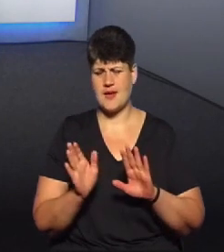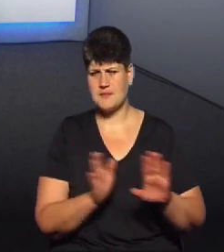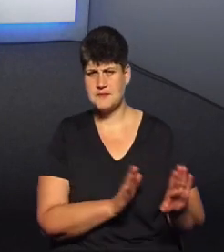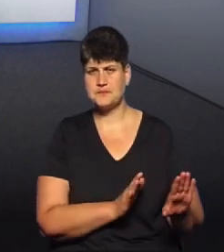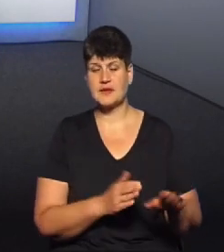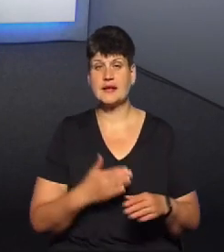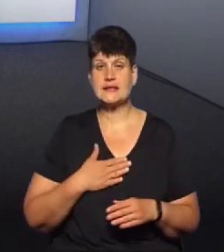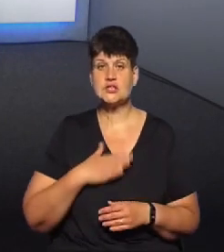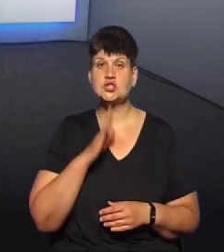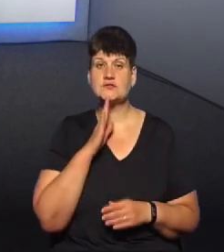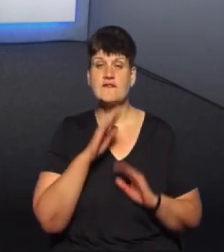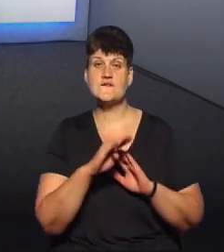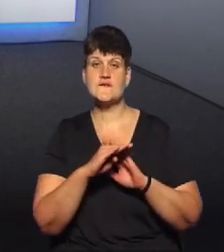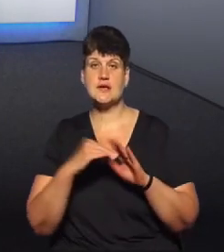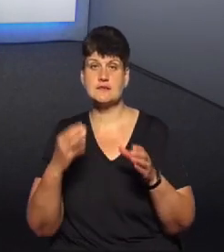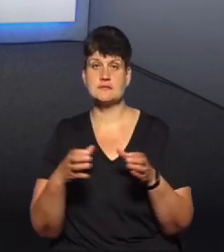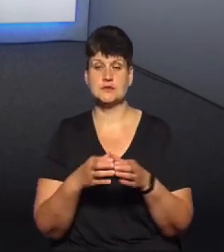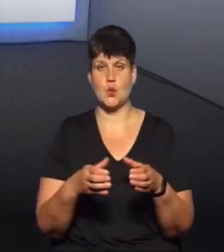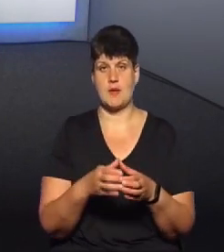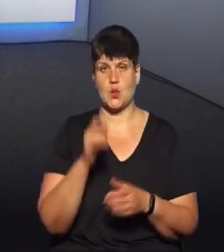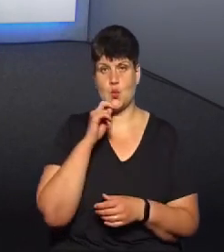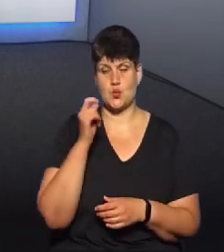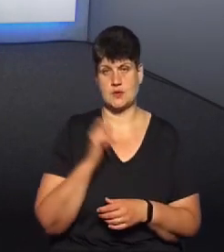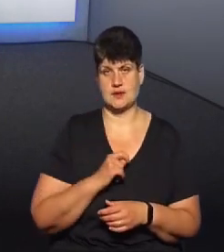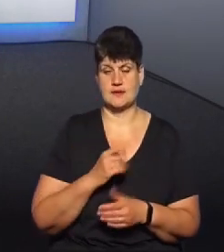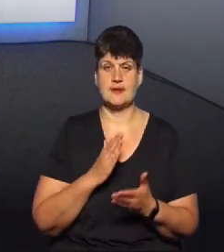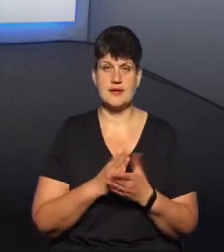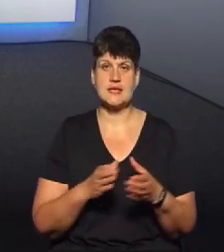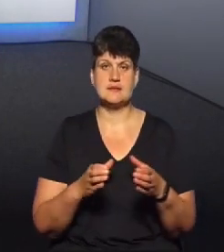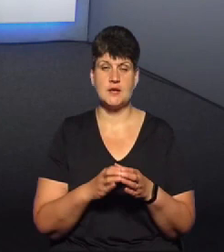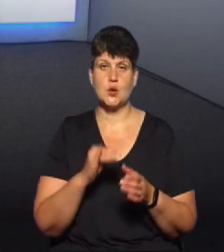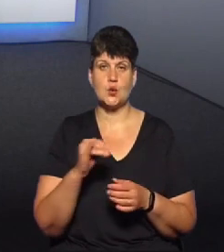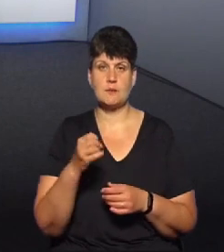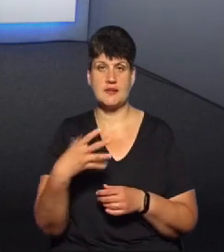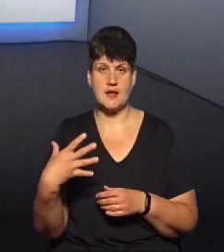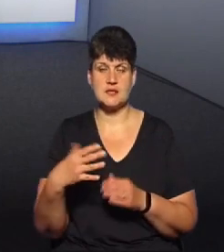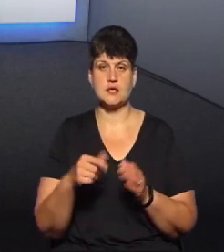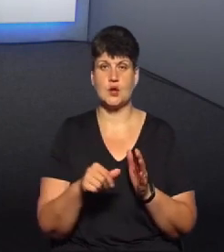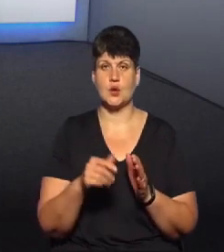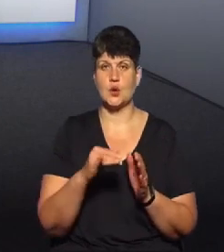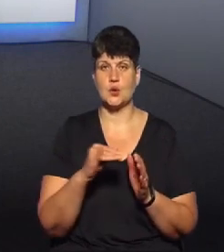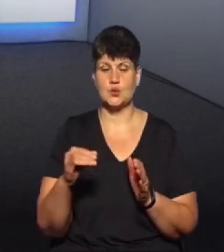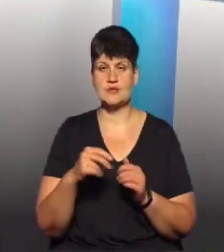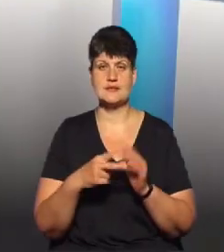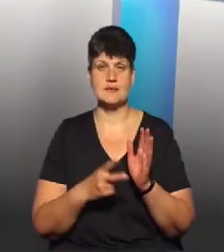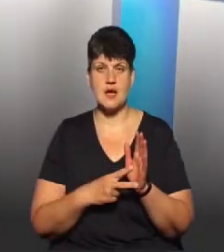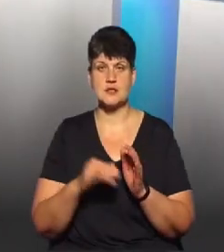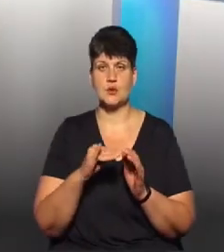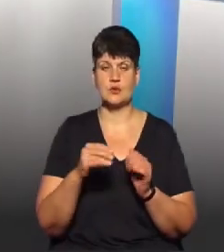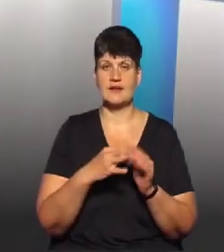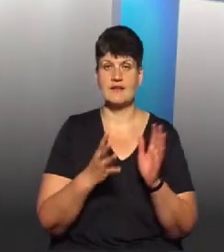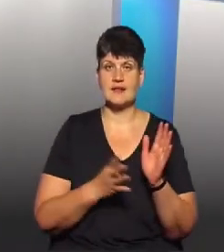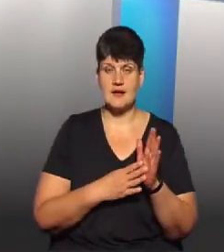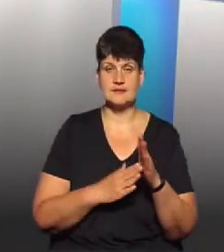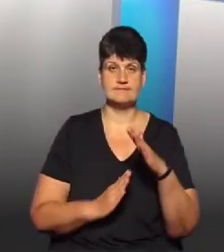дівчат викликають збірні команди України. Є збірна U15, U17, U19. І вершина цього всього